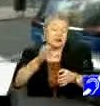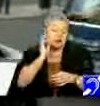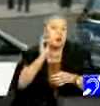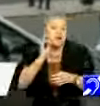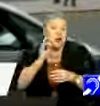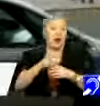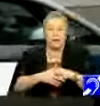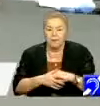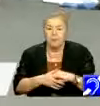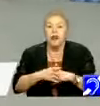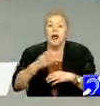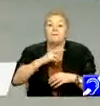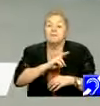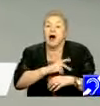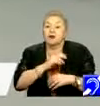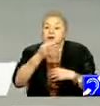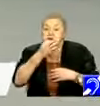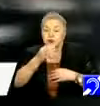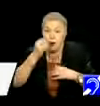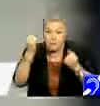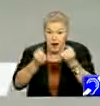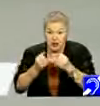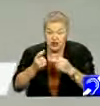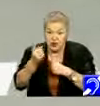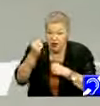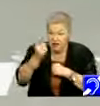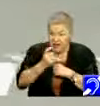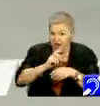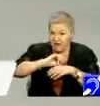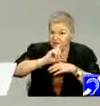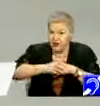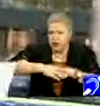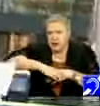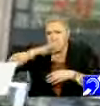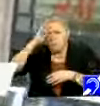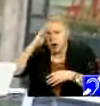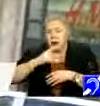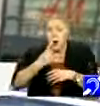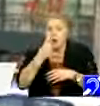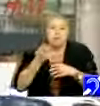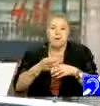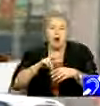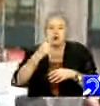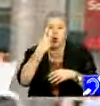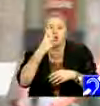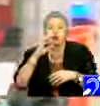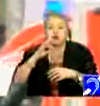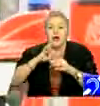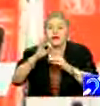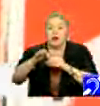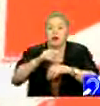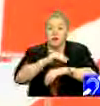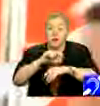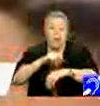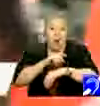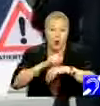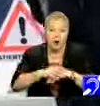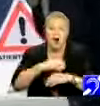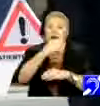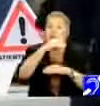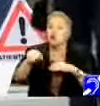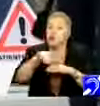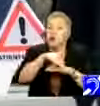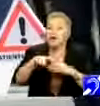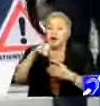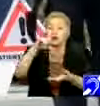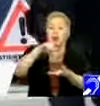deliberat. Martorii relatează că autoturismul venea cu viteză foarte mare, de peste 100 de km pe oră, pe bulevardul care străbate